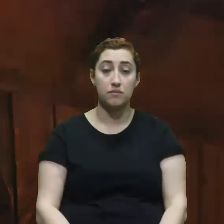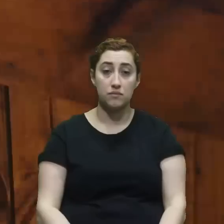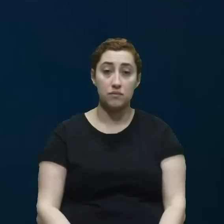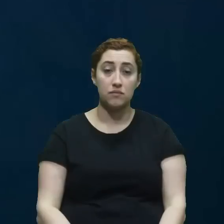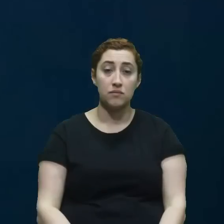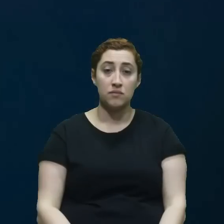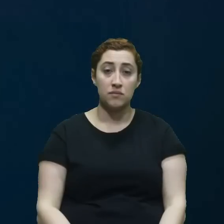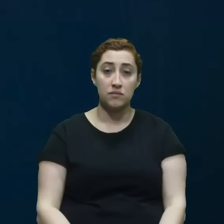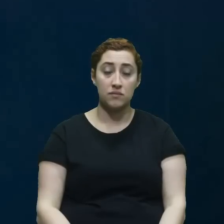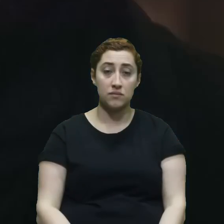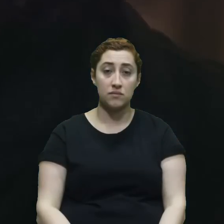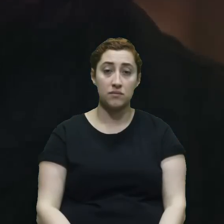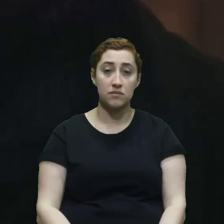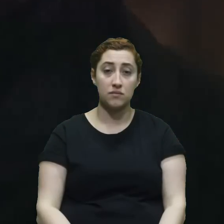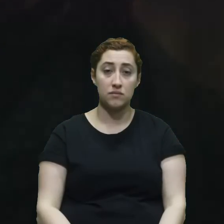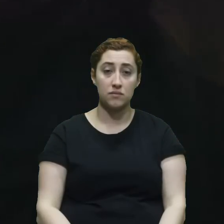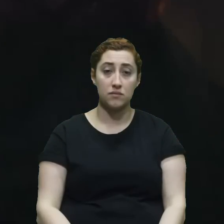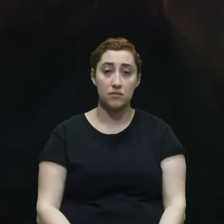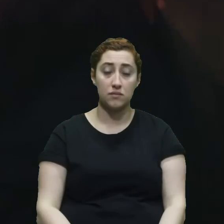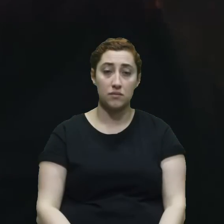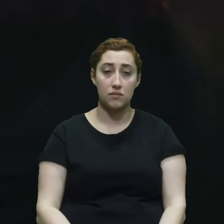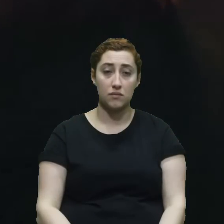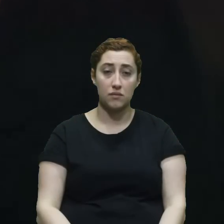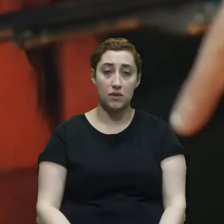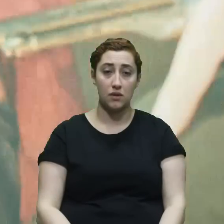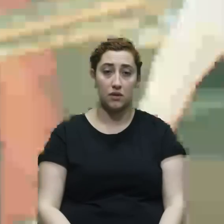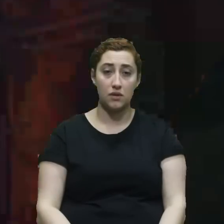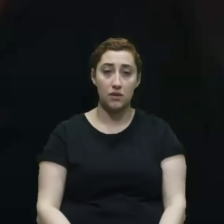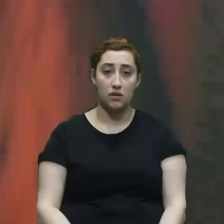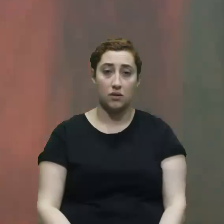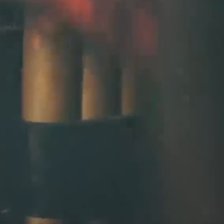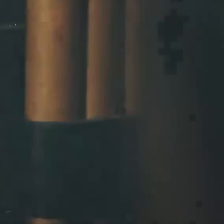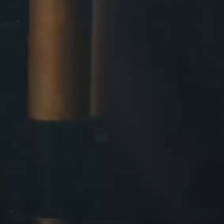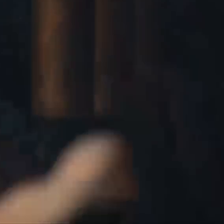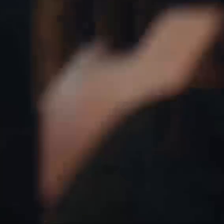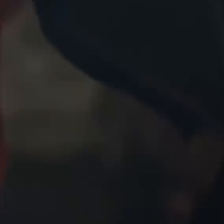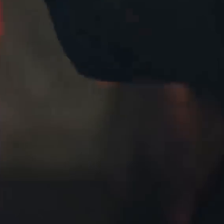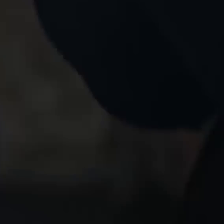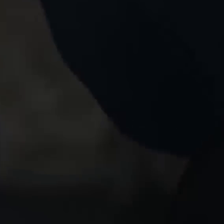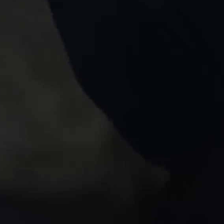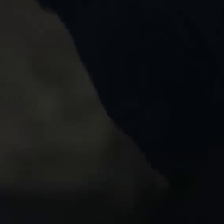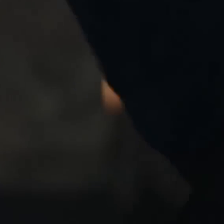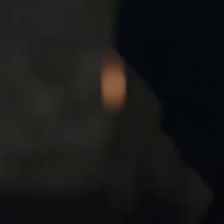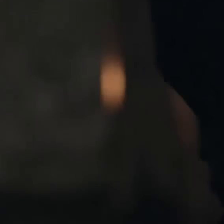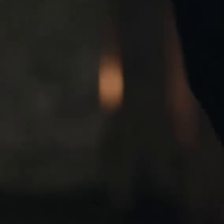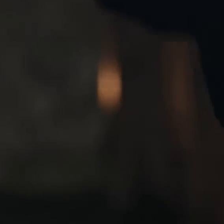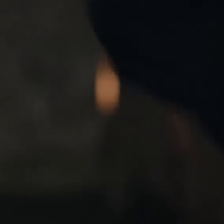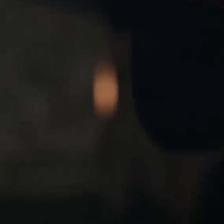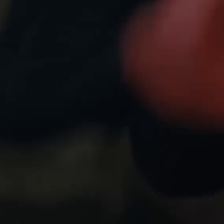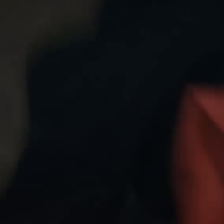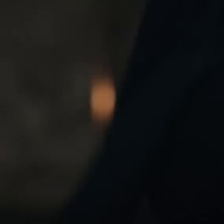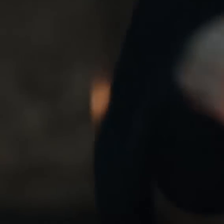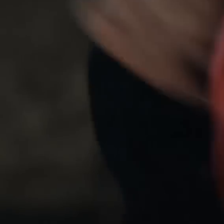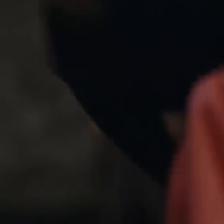Mustafa kapıyı tekmeliyor. Ali çuvalı kaldırıyor. Süreyya'nın üzerindeki dinamitlerle karşılaştı. Ali'nin gözlerinde dehşet